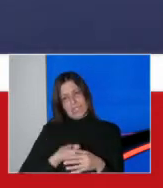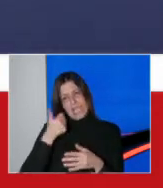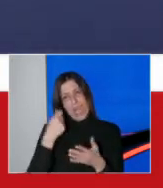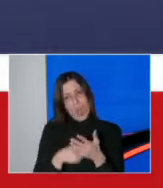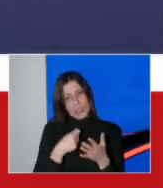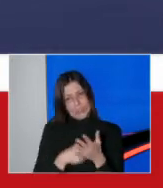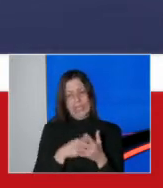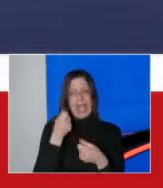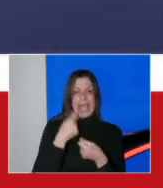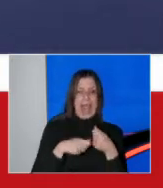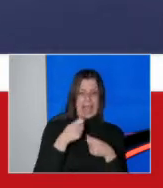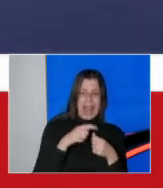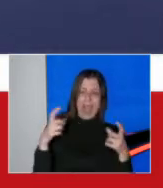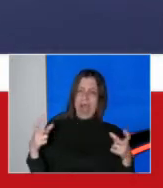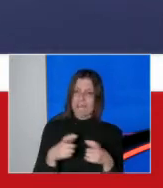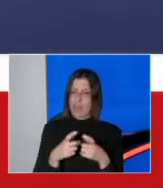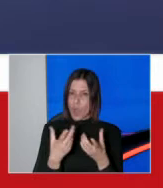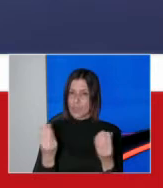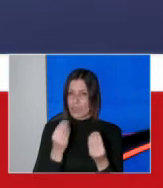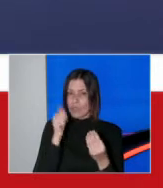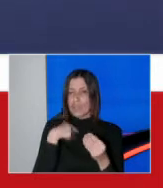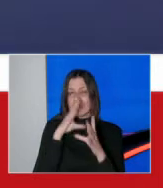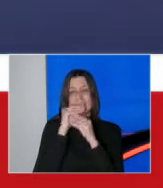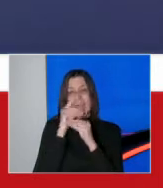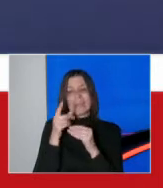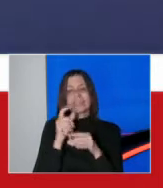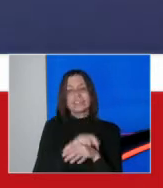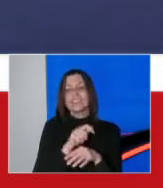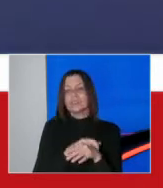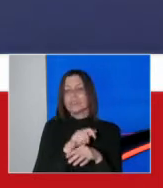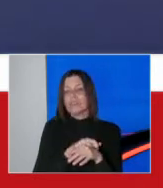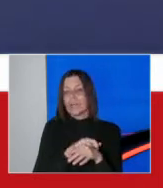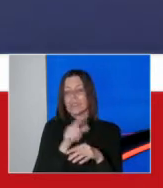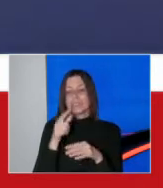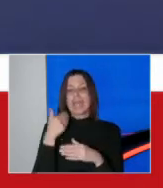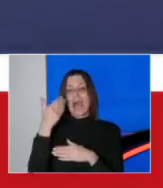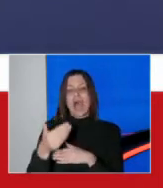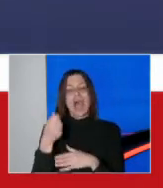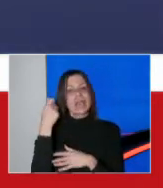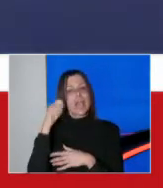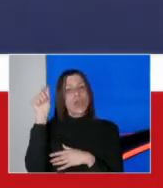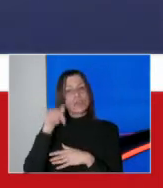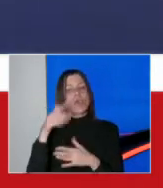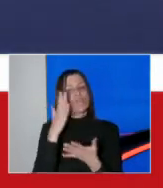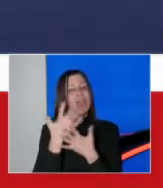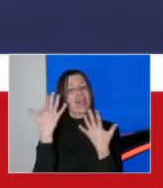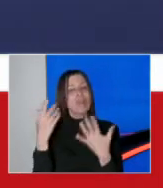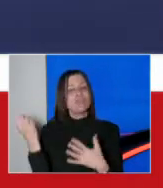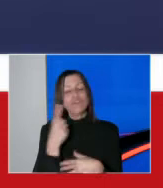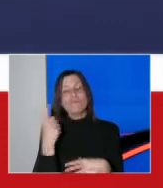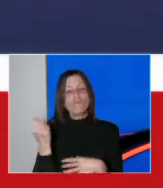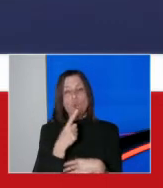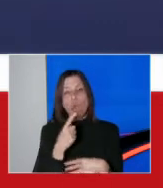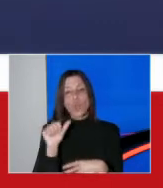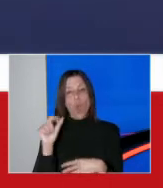האוצר והכלכלה על החברות. בוא קודם כל נדבר על העיתוי. זה מגיע אחרי שגל ההתייקרויות פה כבר כמה שבועות טובים.